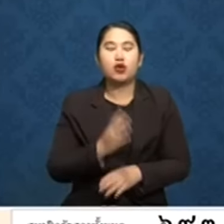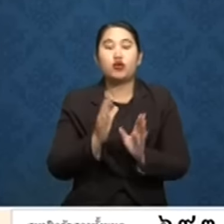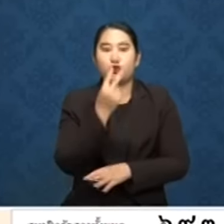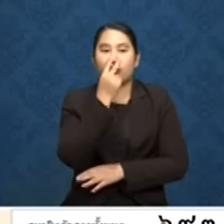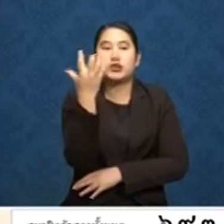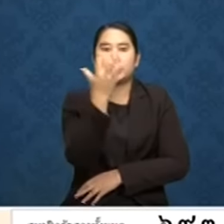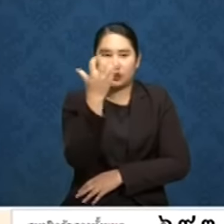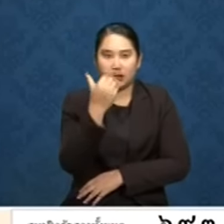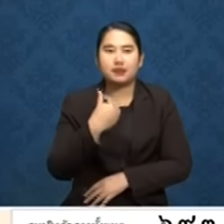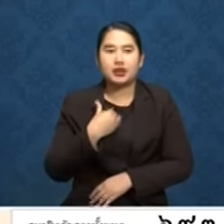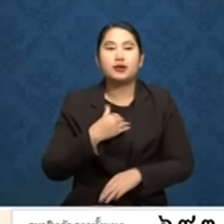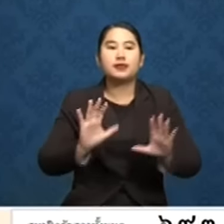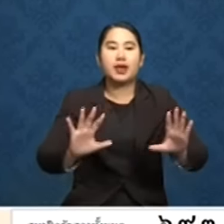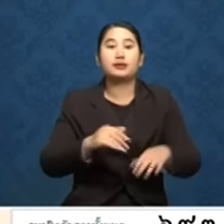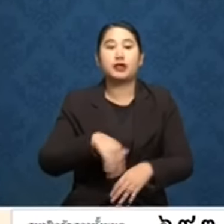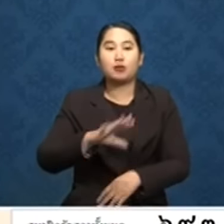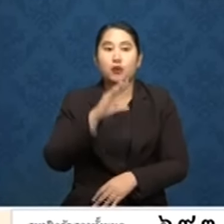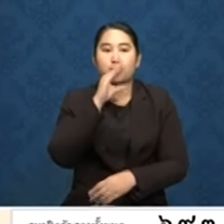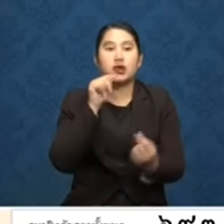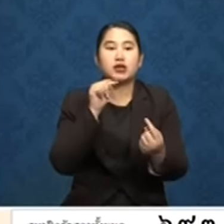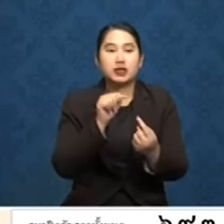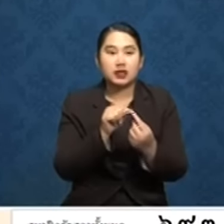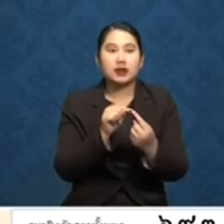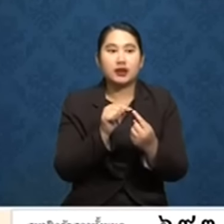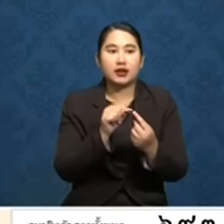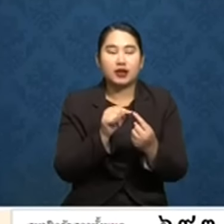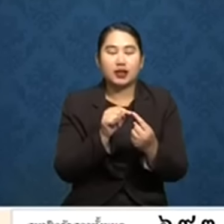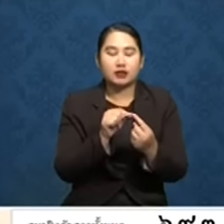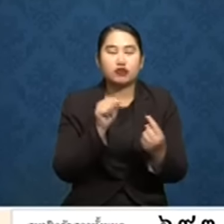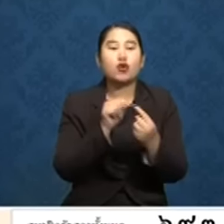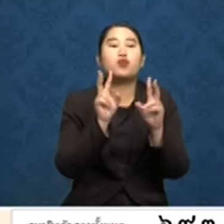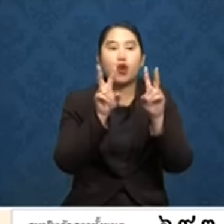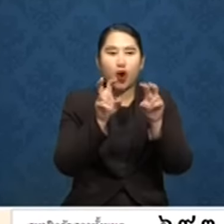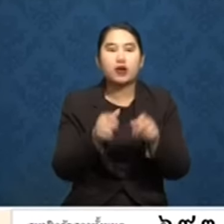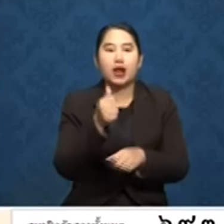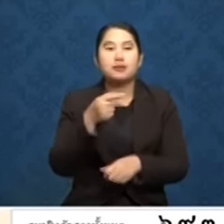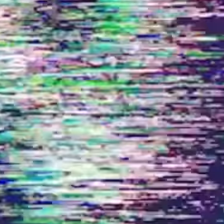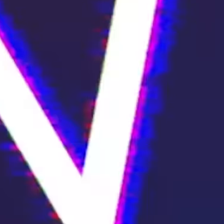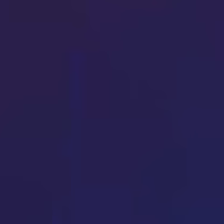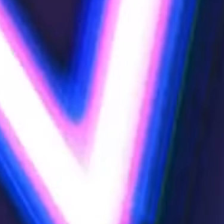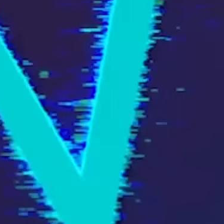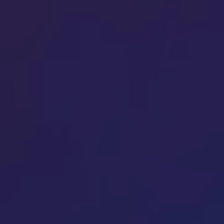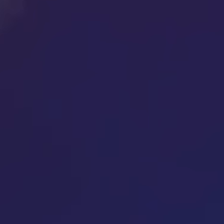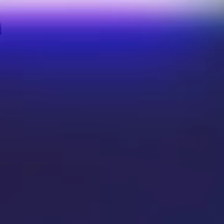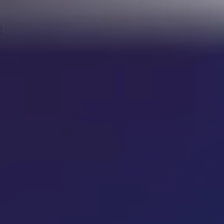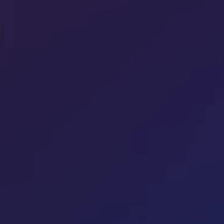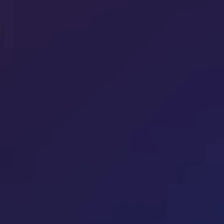ลังฟังอยู่ขอให้เราพูดในสิ่งที่เรากำลังจะพูดดีกว่าครับจะเป็นประโยชน์ทุกฝ่ายนะครับ